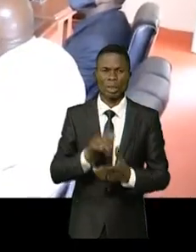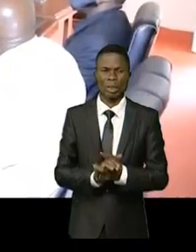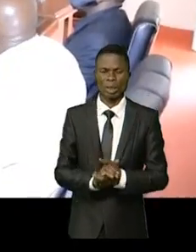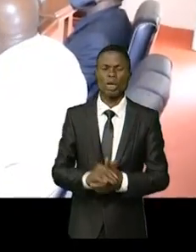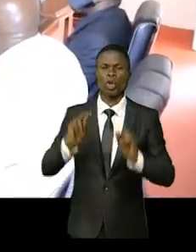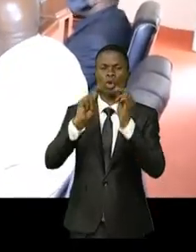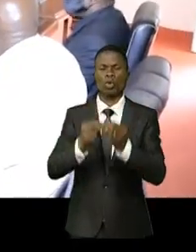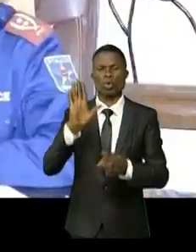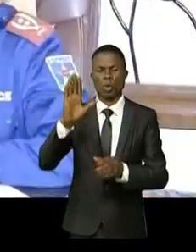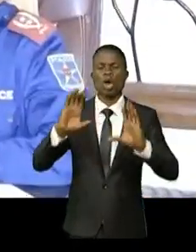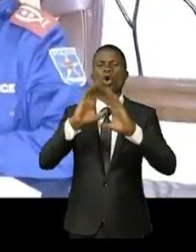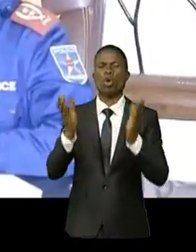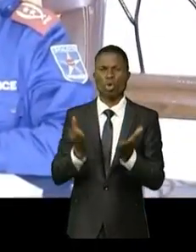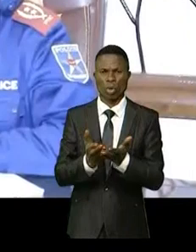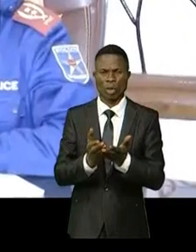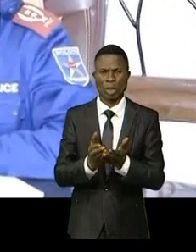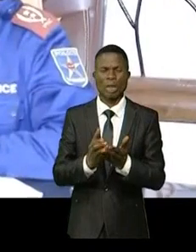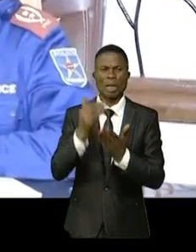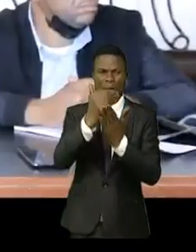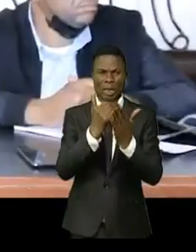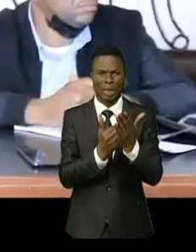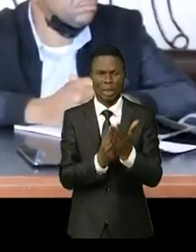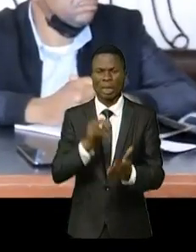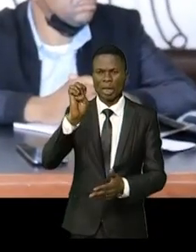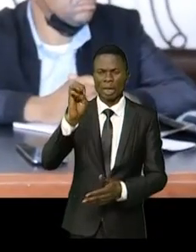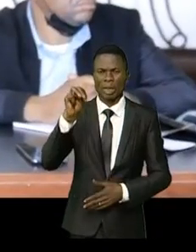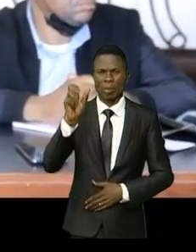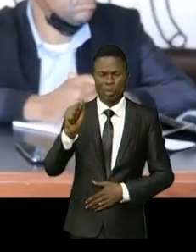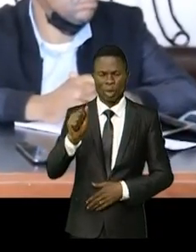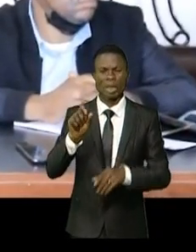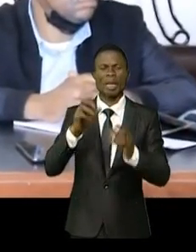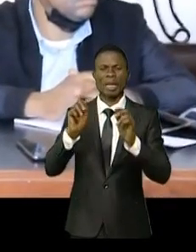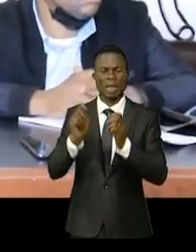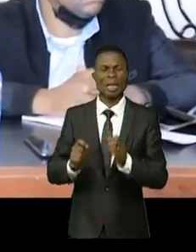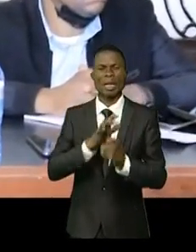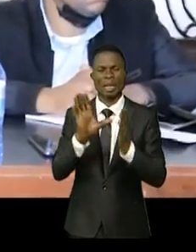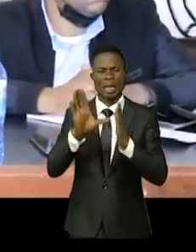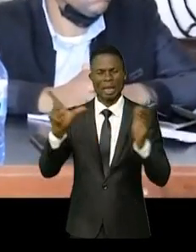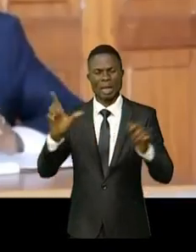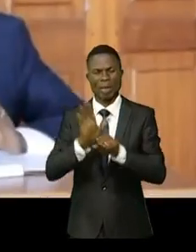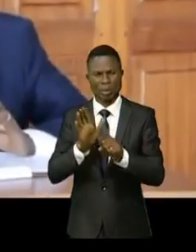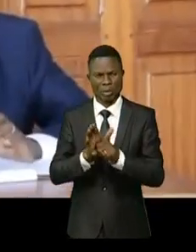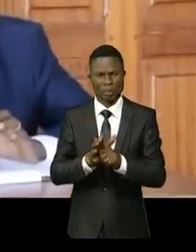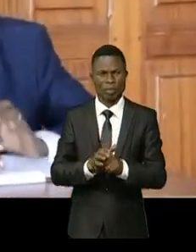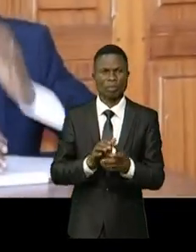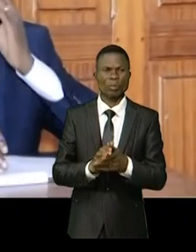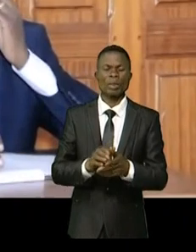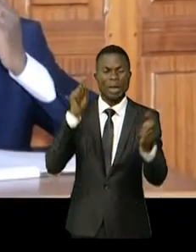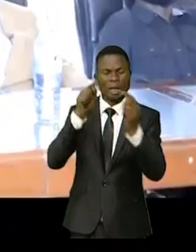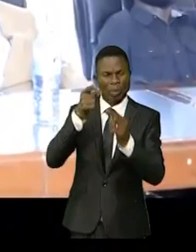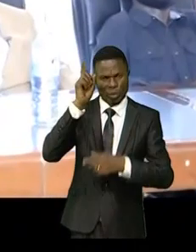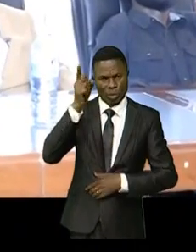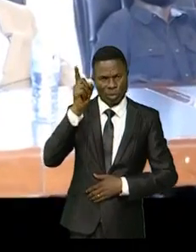est une structure communautaire composée de EMA, deux Alours, Niali, Ndokebo et Mambisa, ayant pour